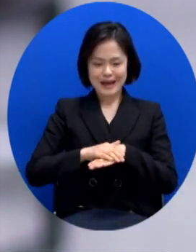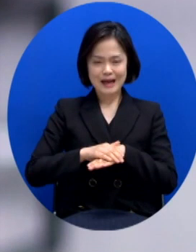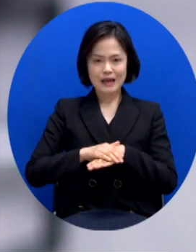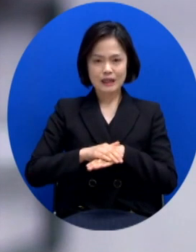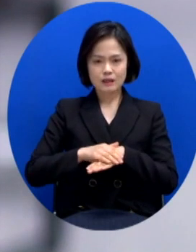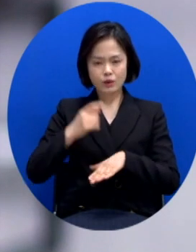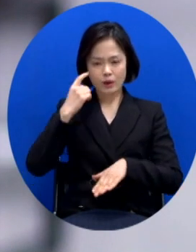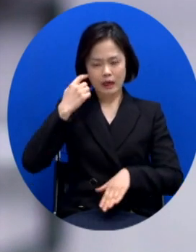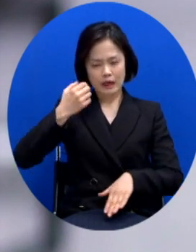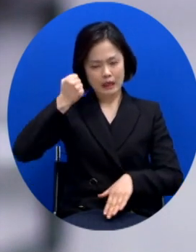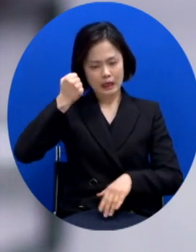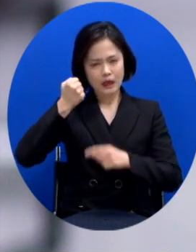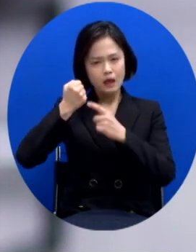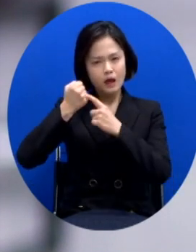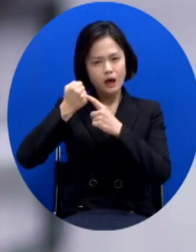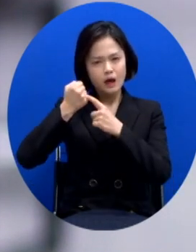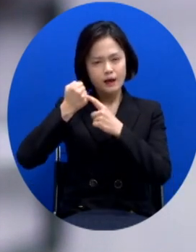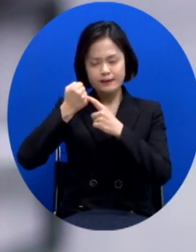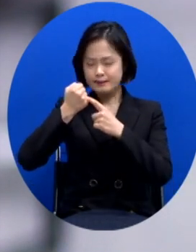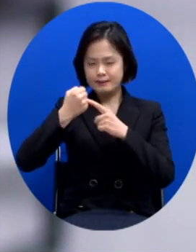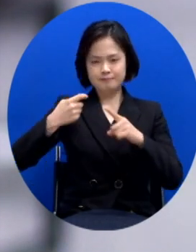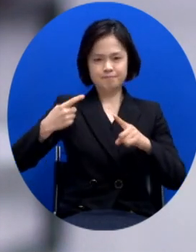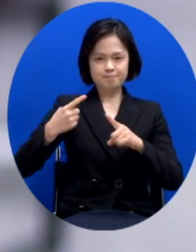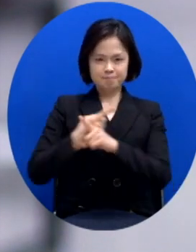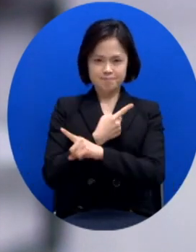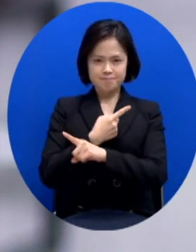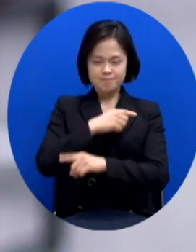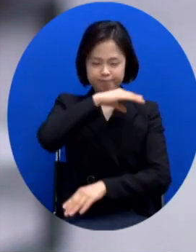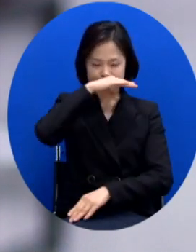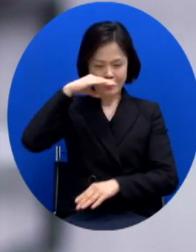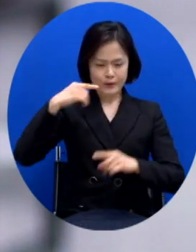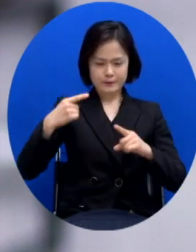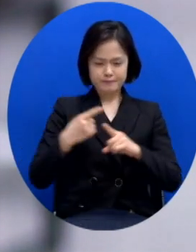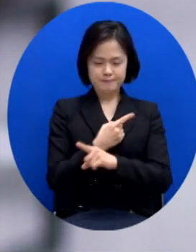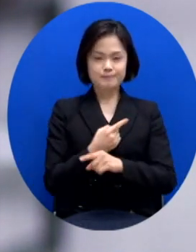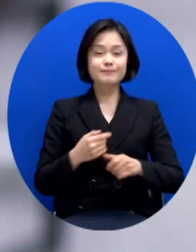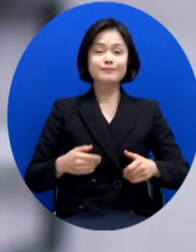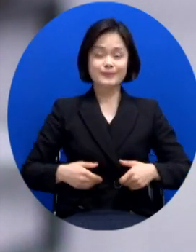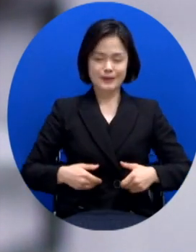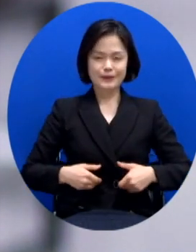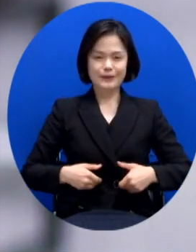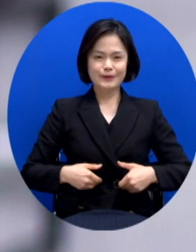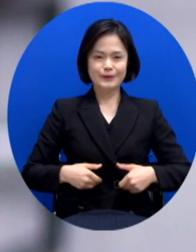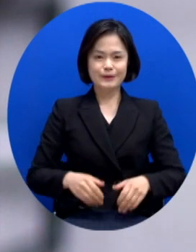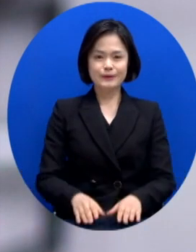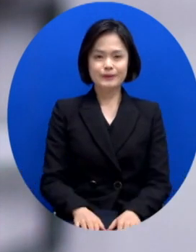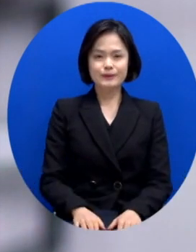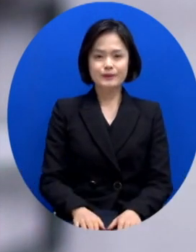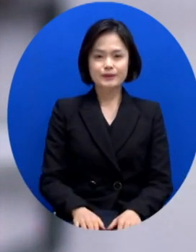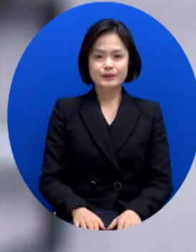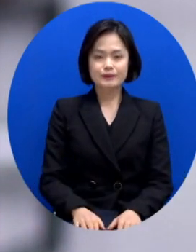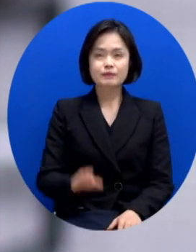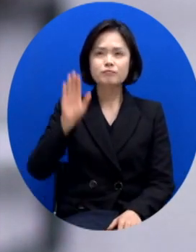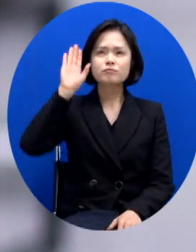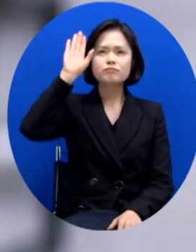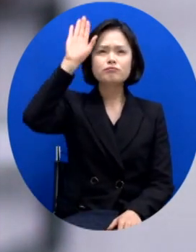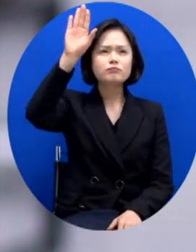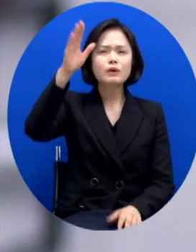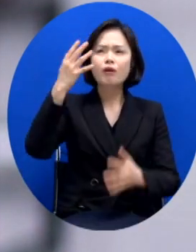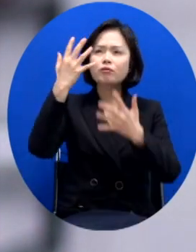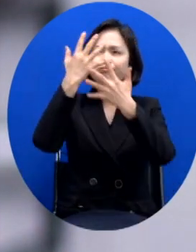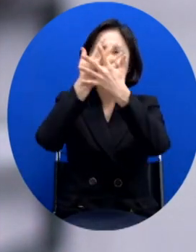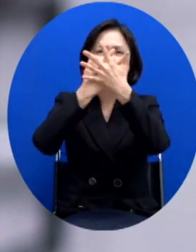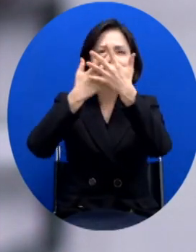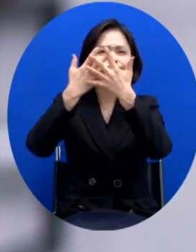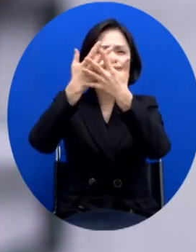습관을 바로잡는 결단이 필요하다고 생각합니다 미래를 예측하게 어려운 상황